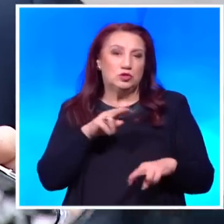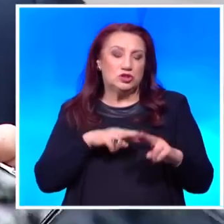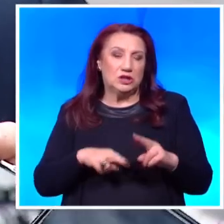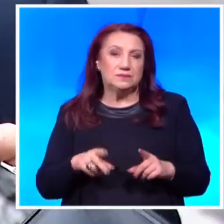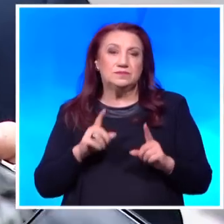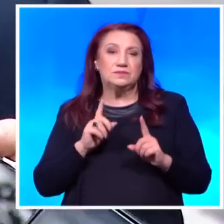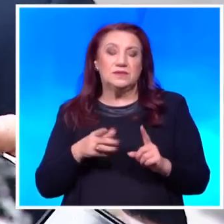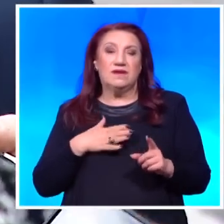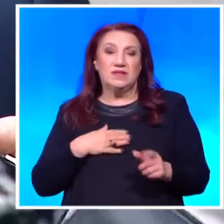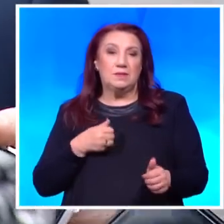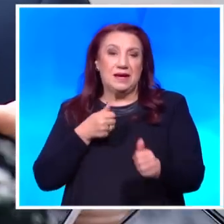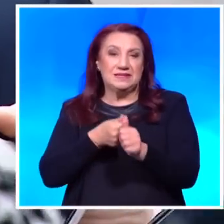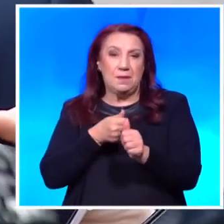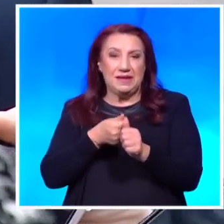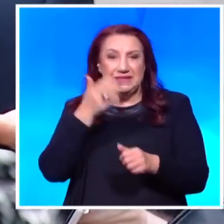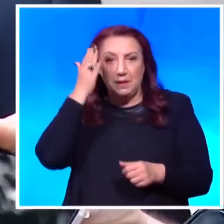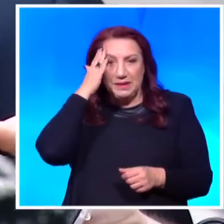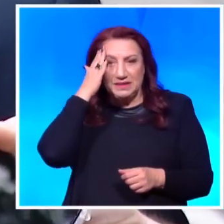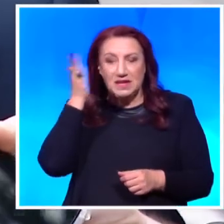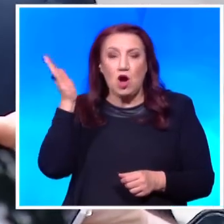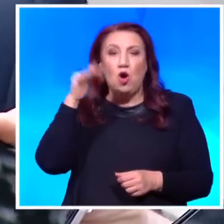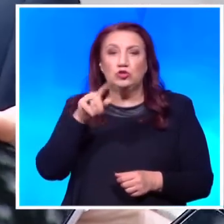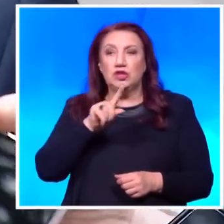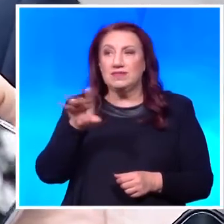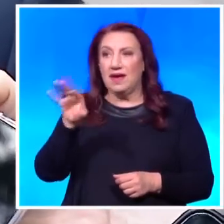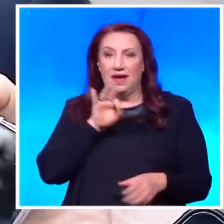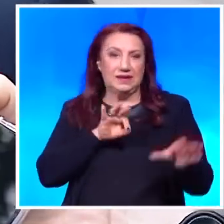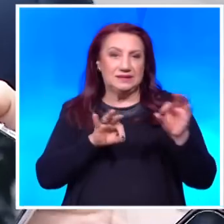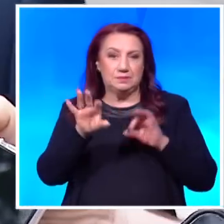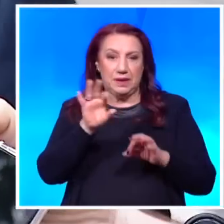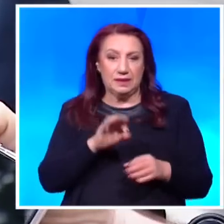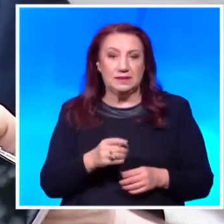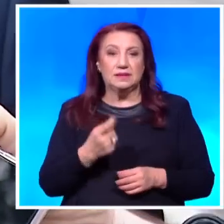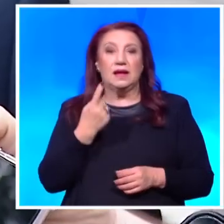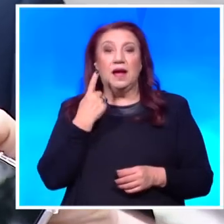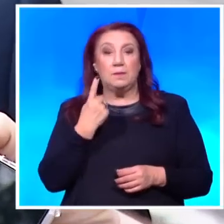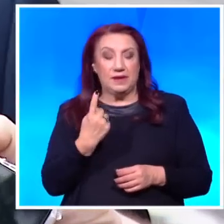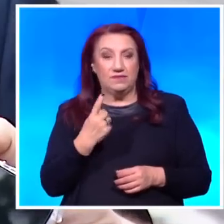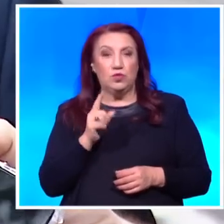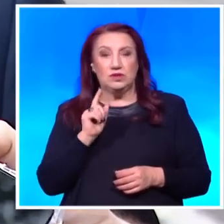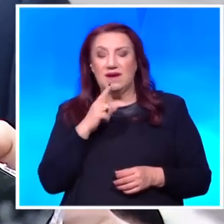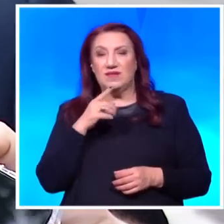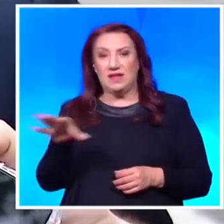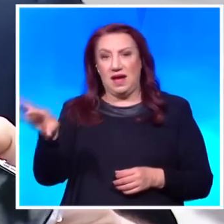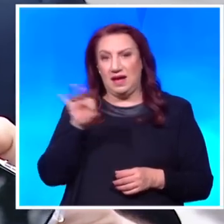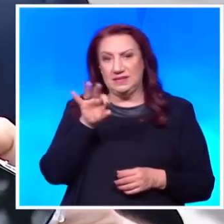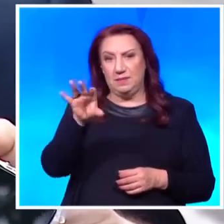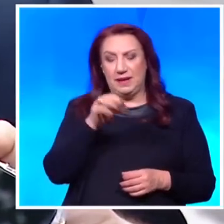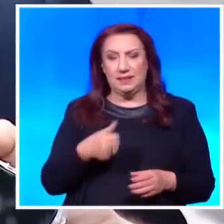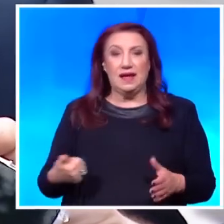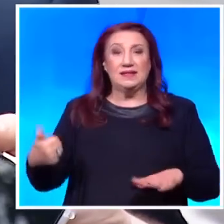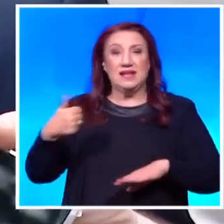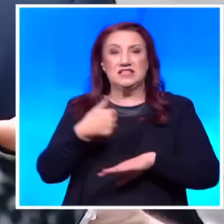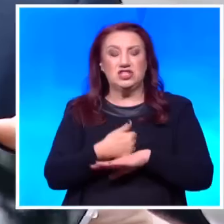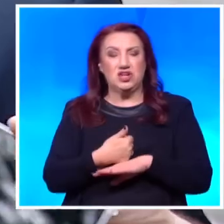почти всички министерства. Те още не са назначени някои от тях, така че най-напред ще трябва да се структурира тази комисия.